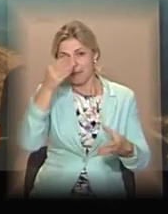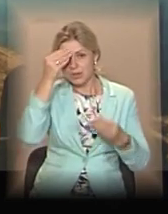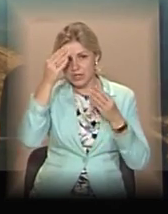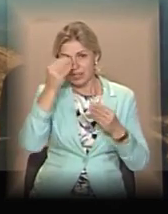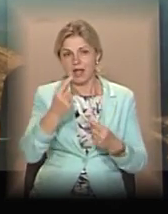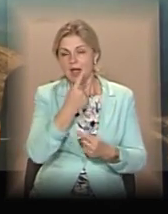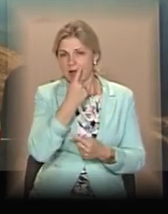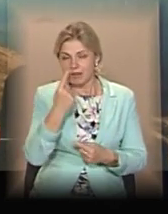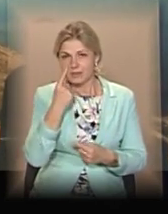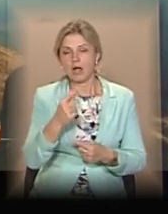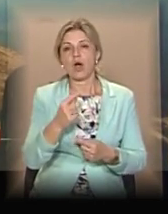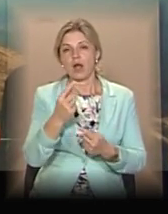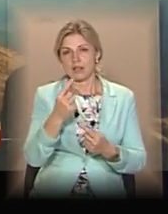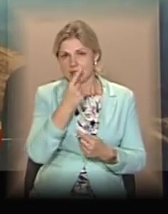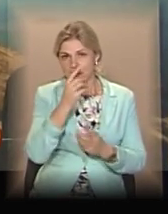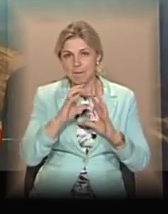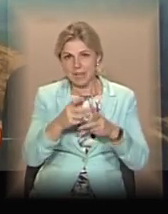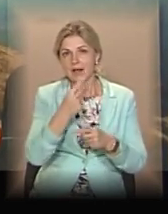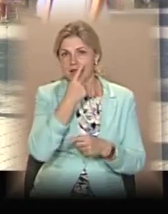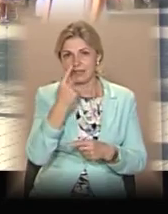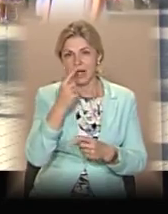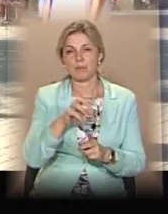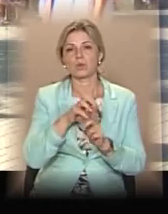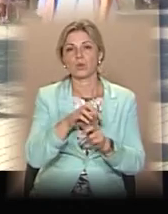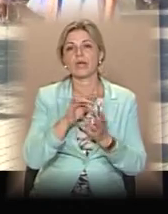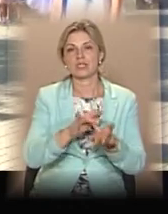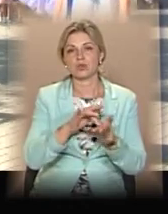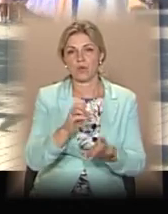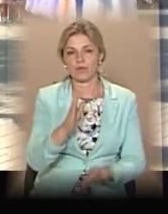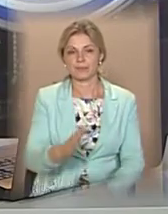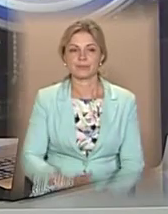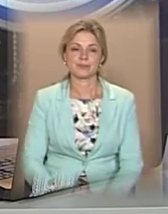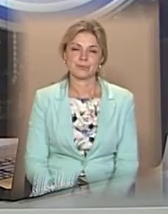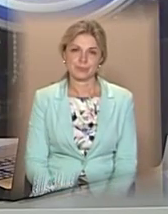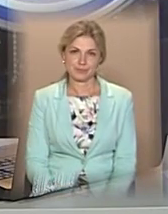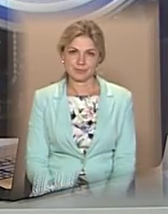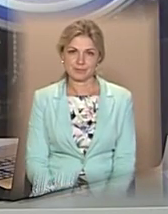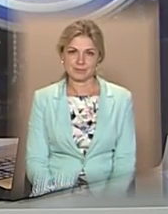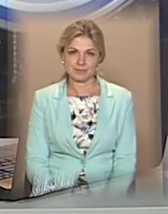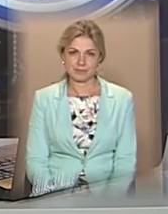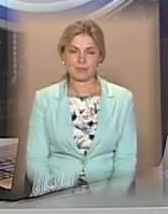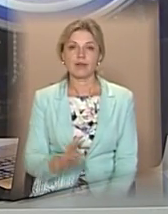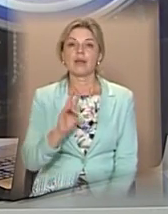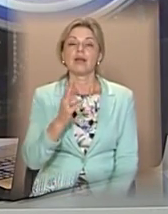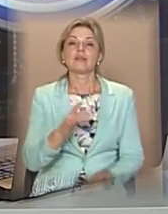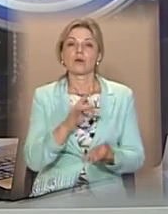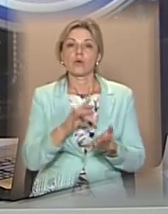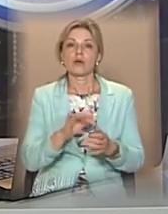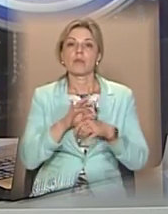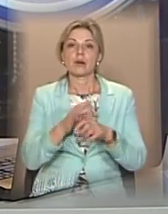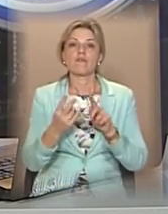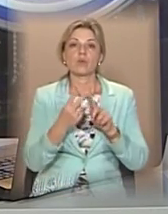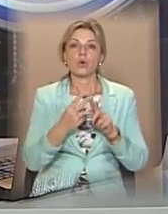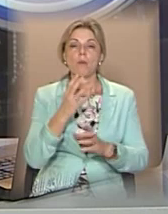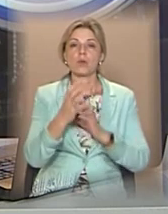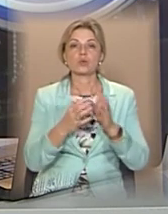світ очима туристів. Тетяна Гумена, Сергій Єрмаков, телевізійні новини Миколаївщини. У Миколаєві відбувся другий